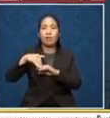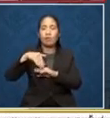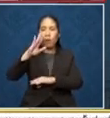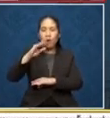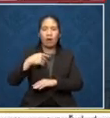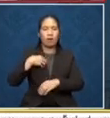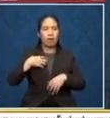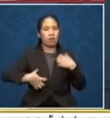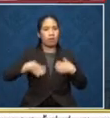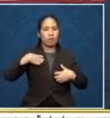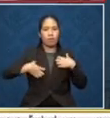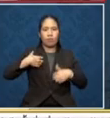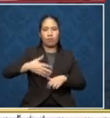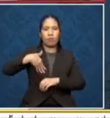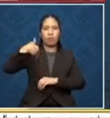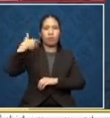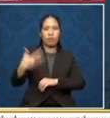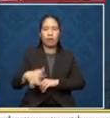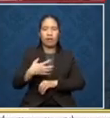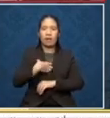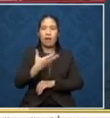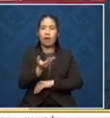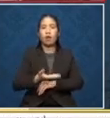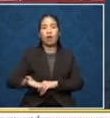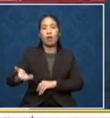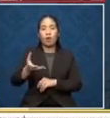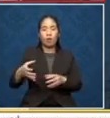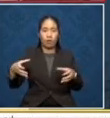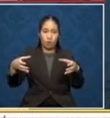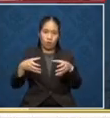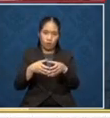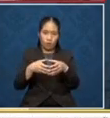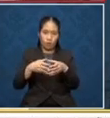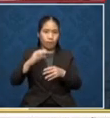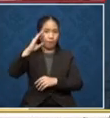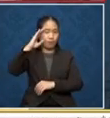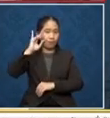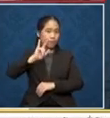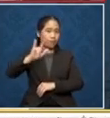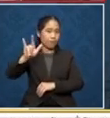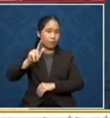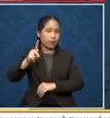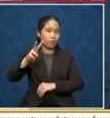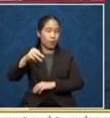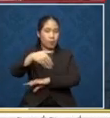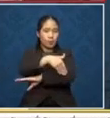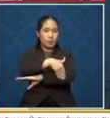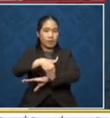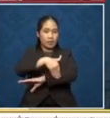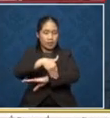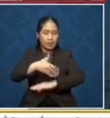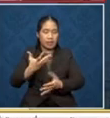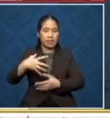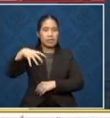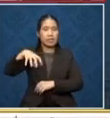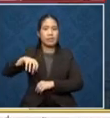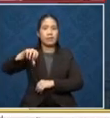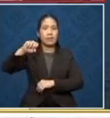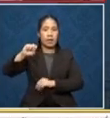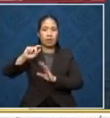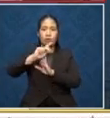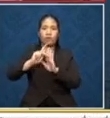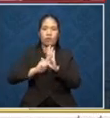ความเดือดร้อนอย่างมากขอให้กองทัพอากาศกรรมบัญชีกลางและสำนักงานคณะกรรมการกฤษฎีกาช่วย